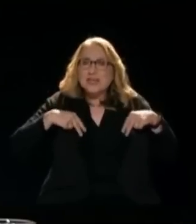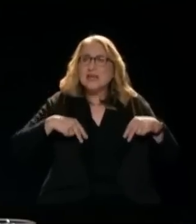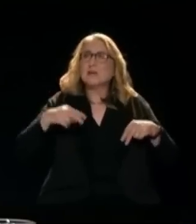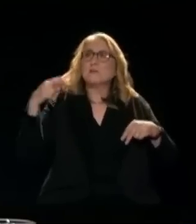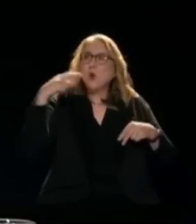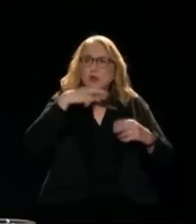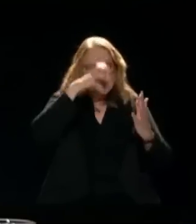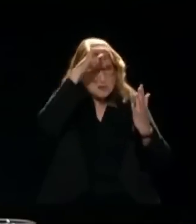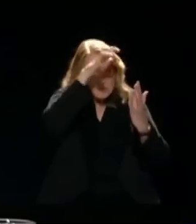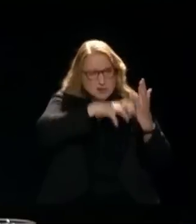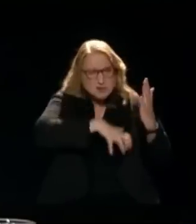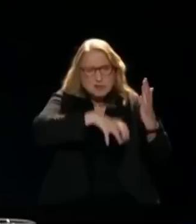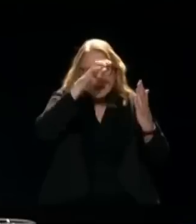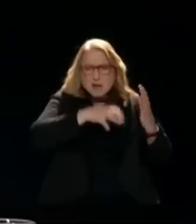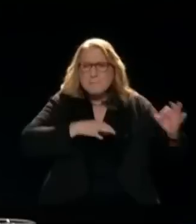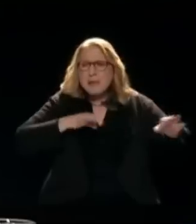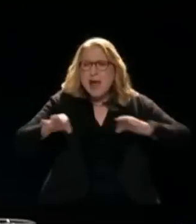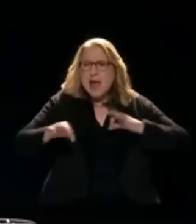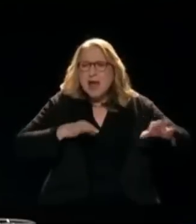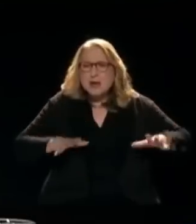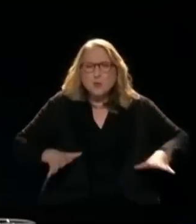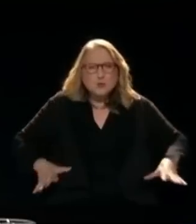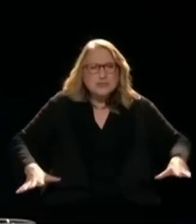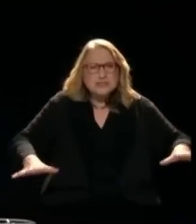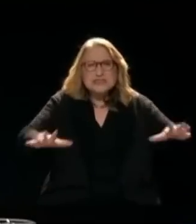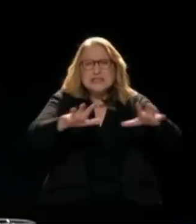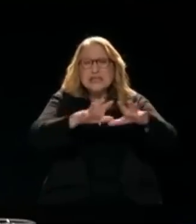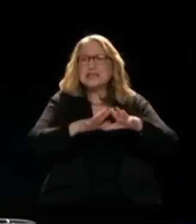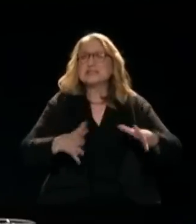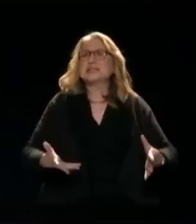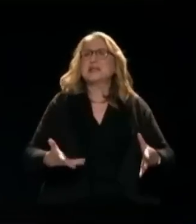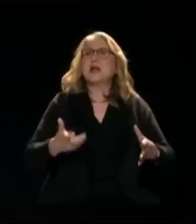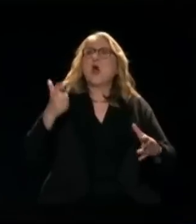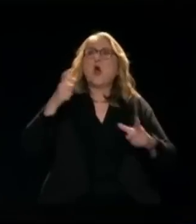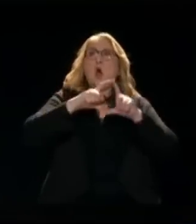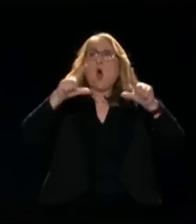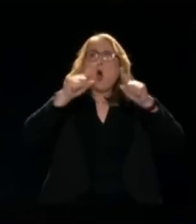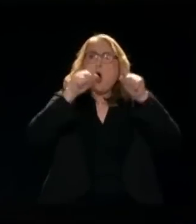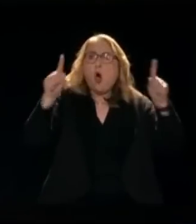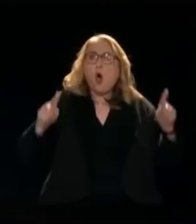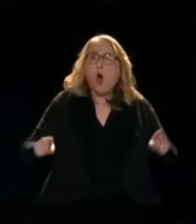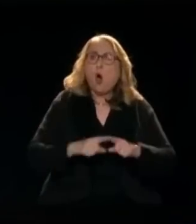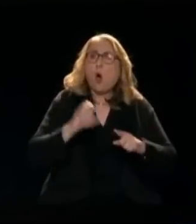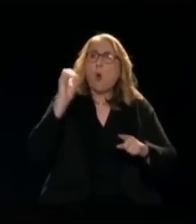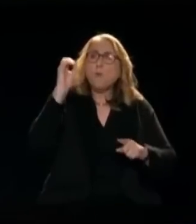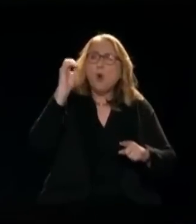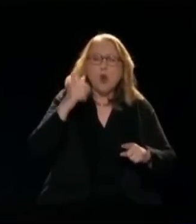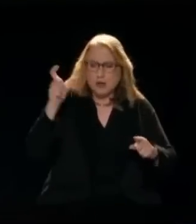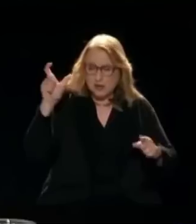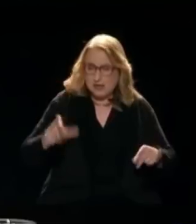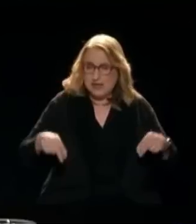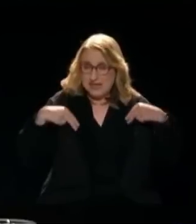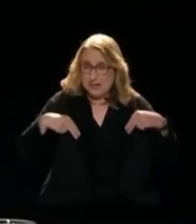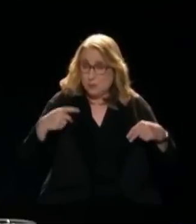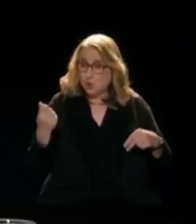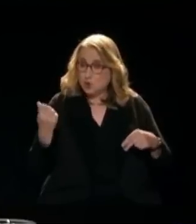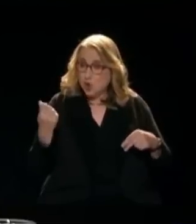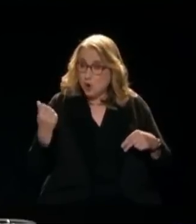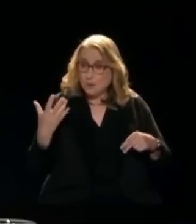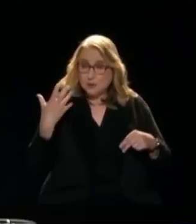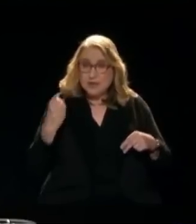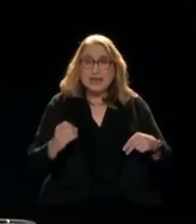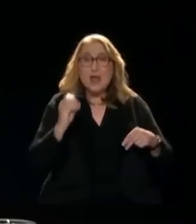οι ίδιοι. Και λέω, δεν είναι λίγο οξύμορο. Δηλαδή να είσαι υπουργός οικονομικών και να έχεις ας πούμε χαρτοφυλάκι